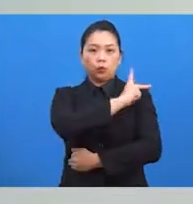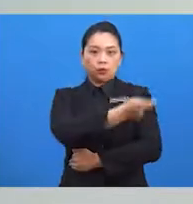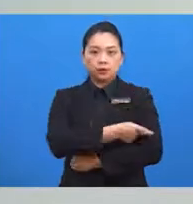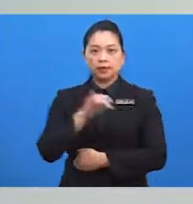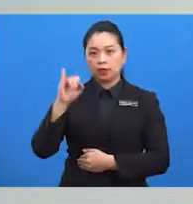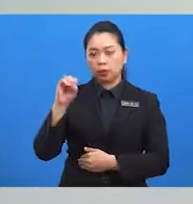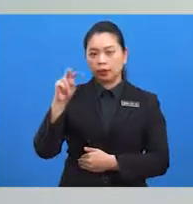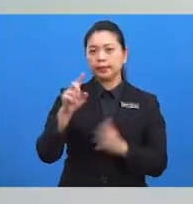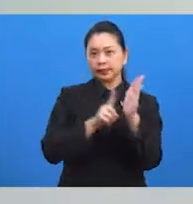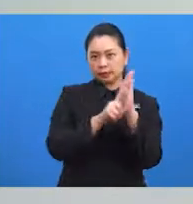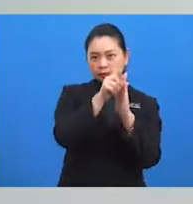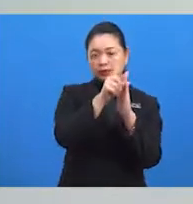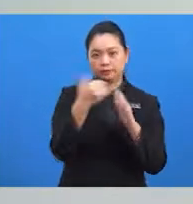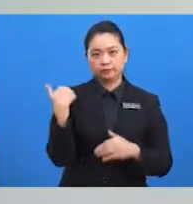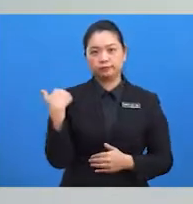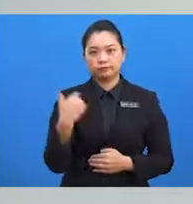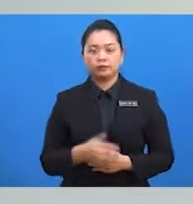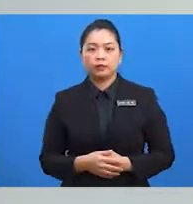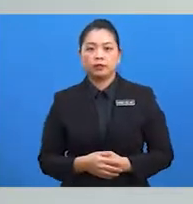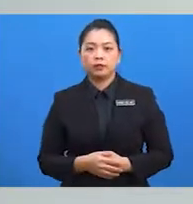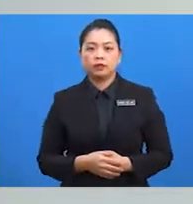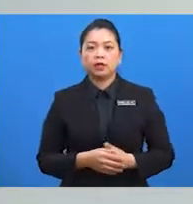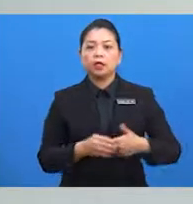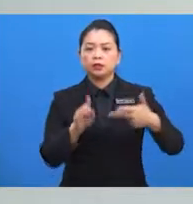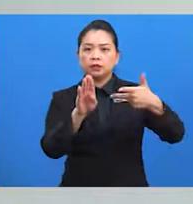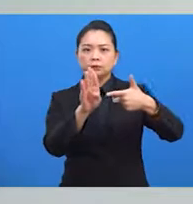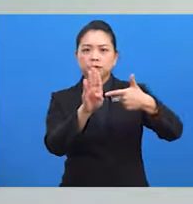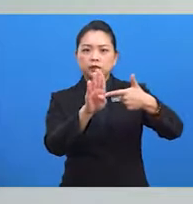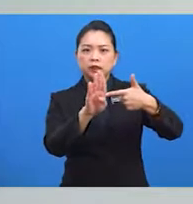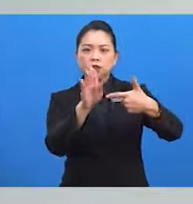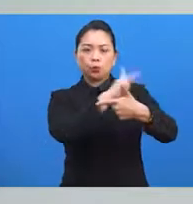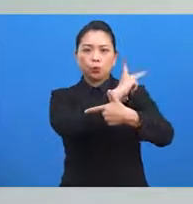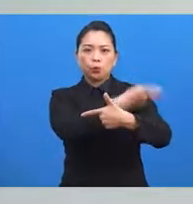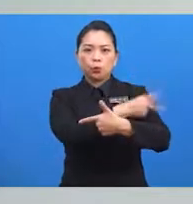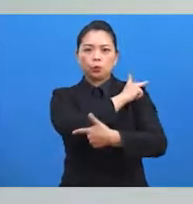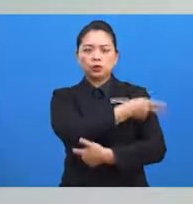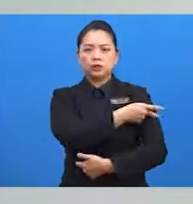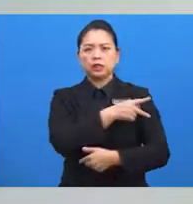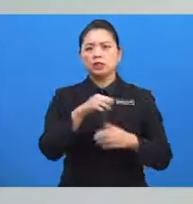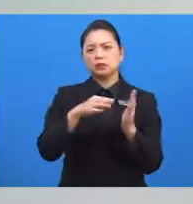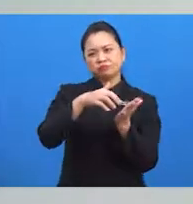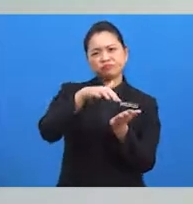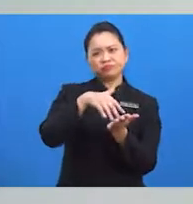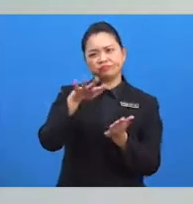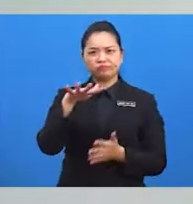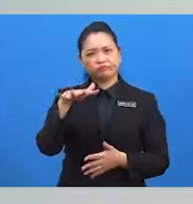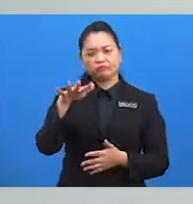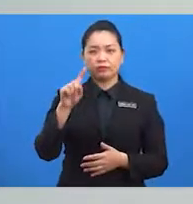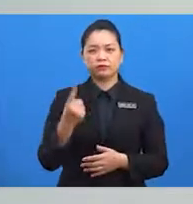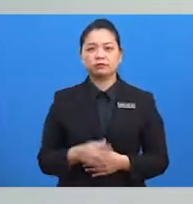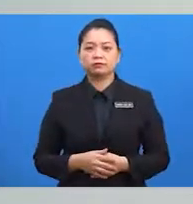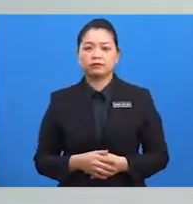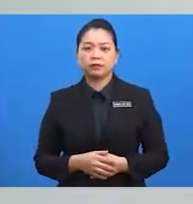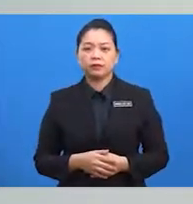ayunan yang tinggi Sinar beta mempunyai pose pengayunan yang sederhana